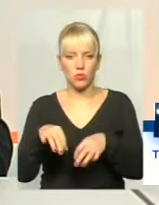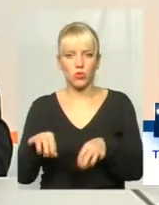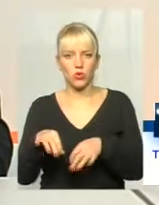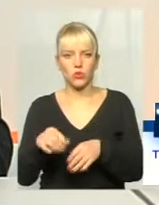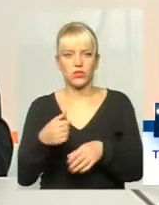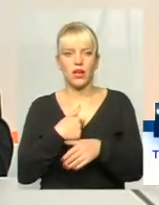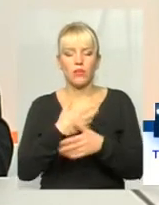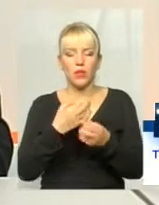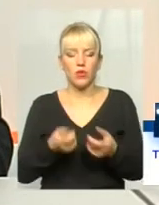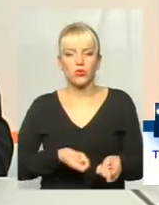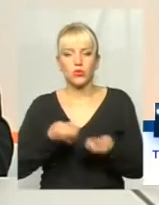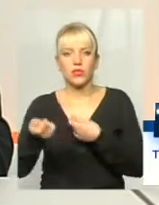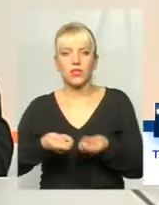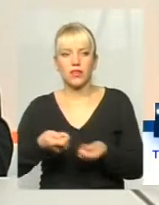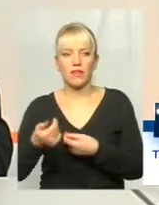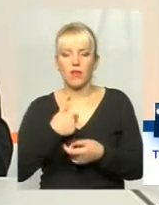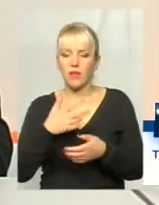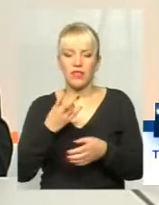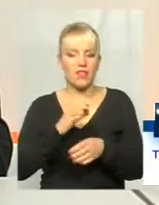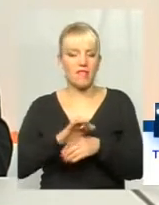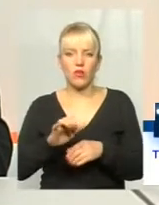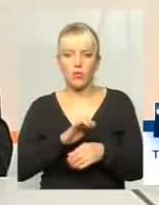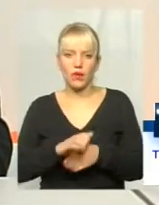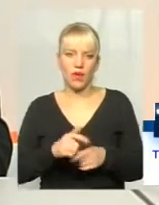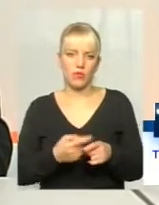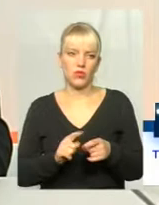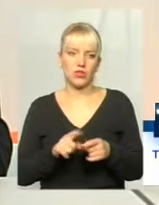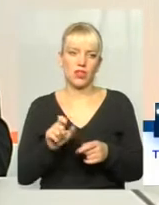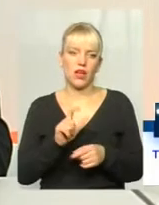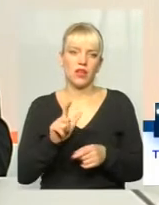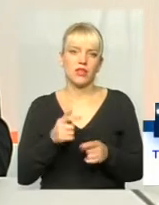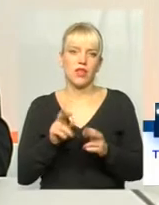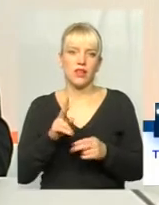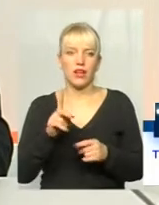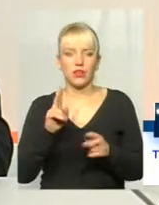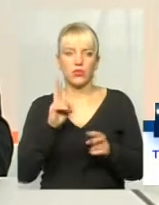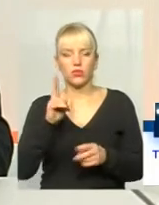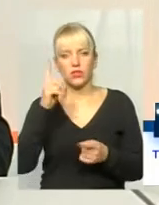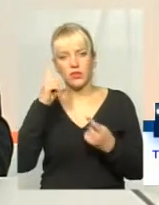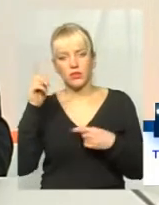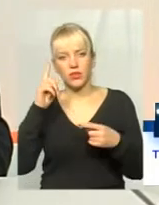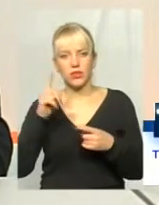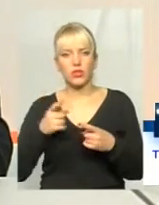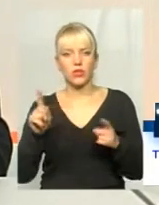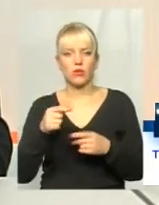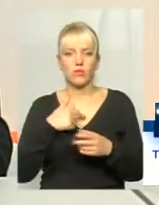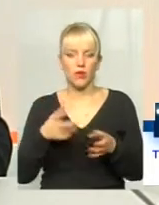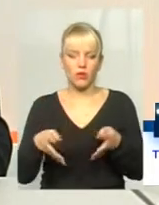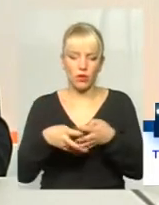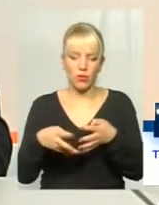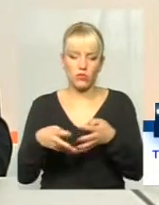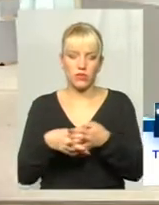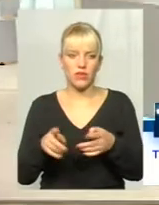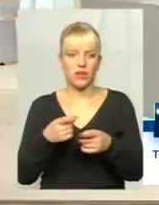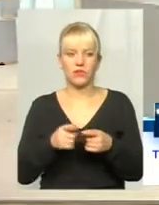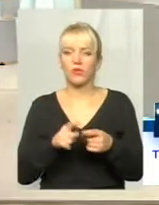його доставляємо, а не його не виробляємо, не як дехто тут придумує сказки, що розбавляємо і так далі.